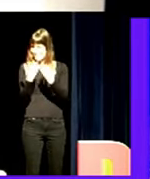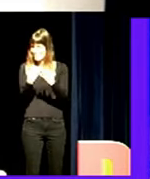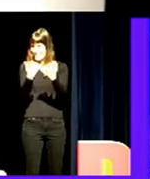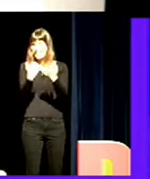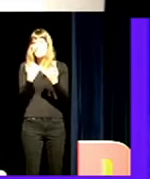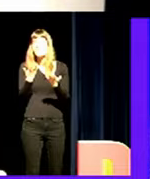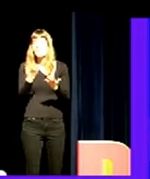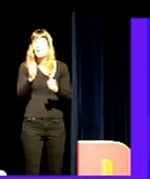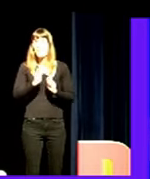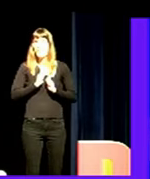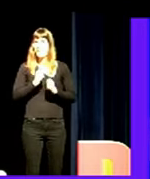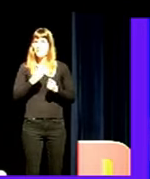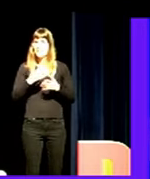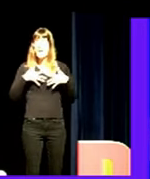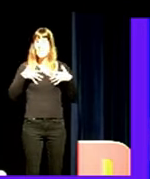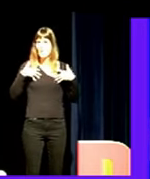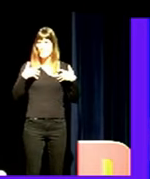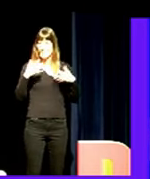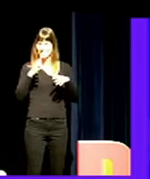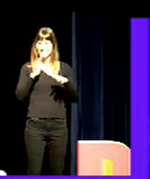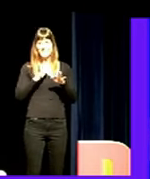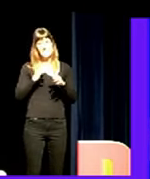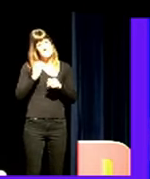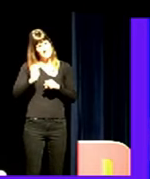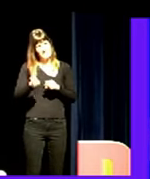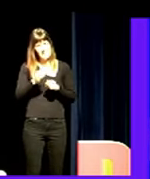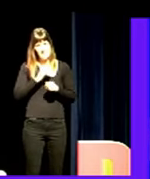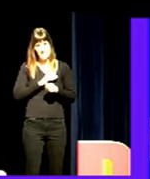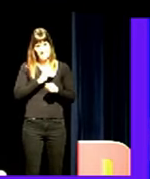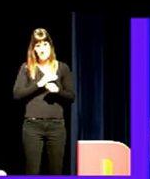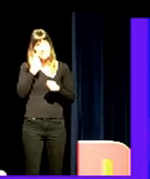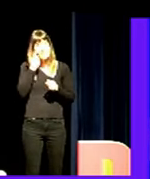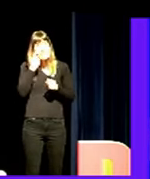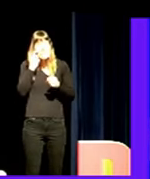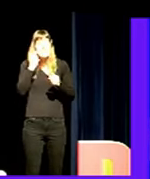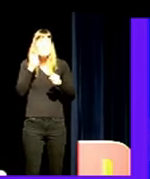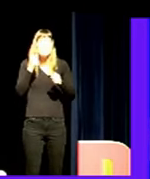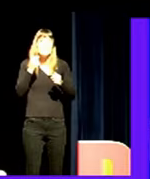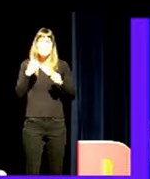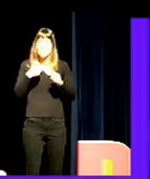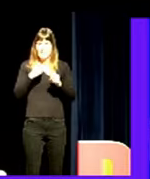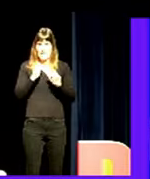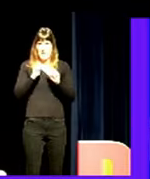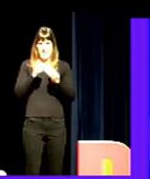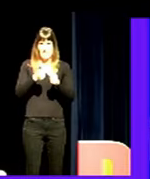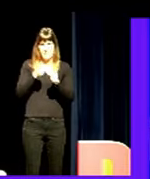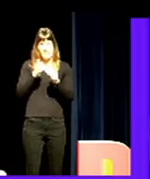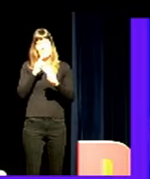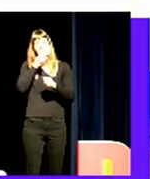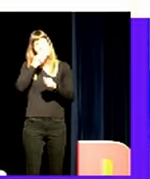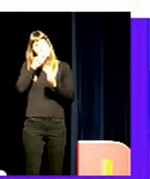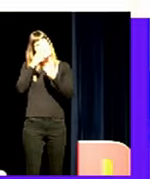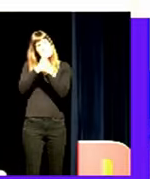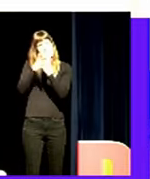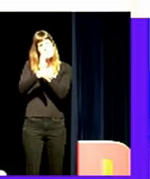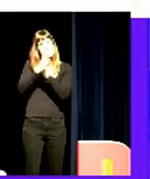horrek ematen didana da, emozio puntu bat, non, egindu dan ibilbidea, ez da, eta nondik itzein godez, egia